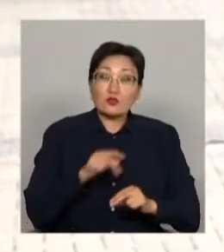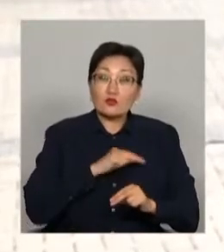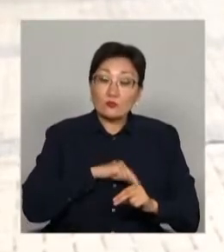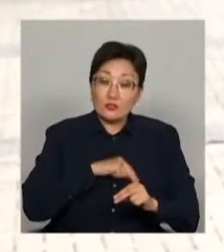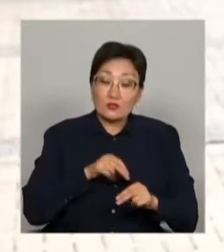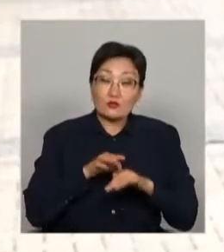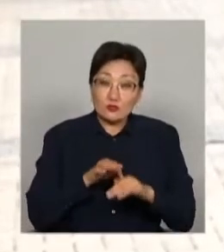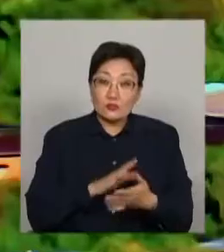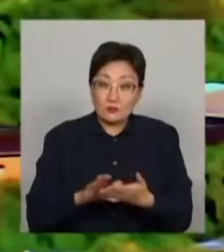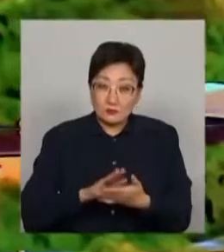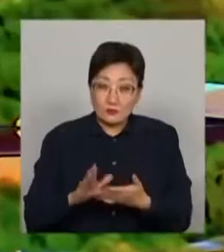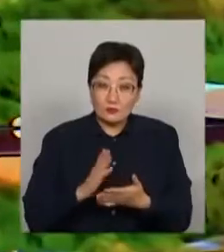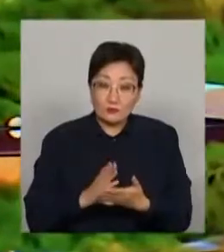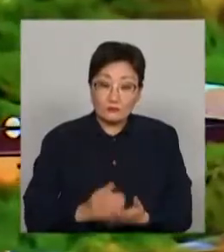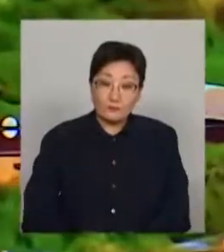жүзеге асырылады.